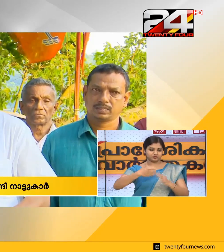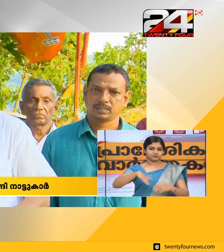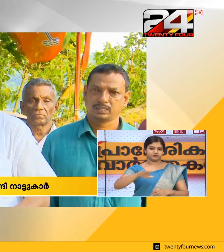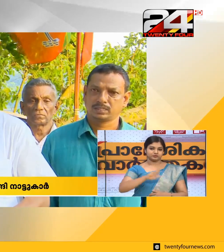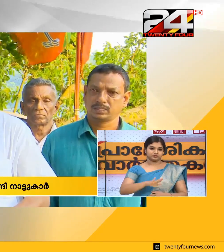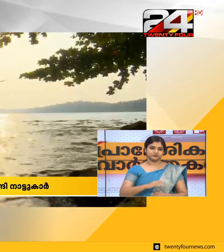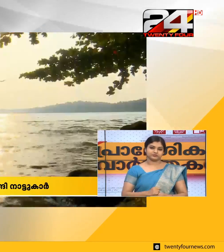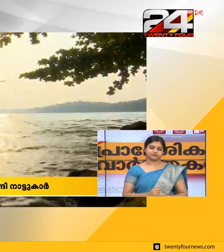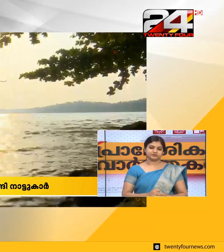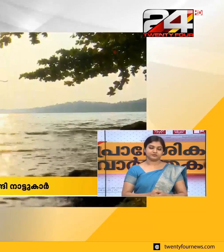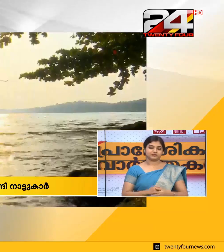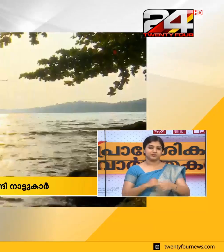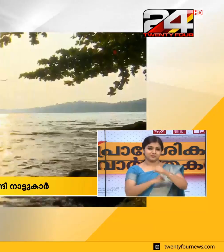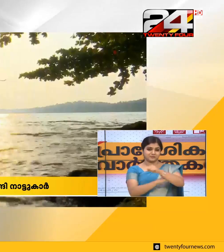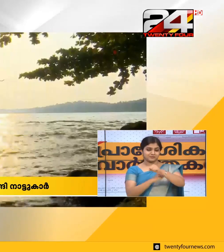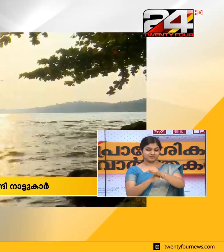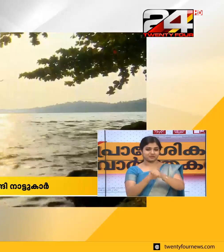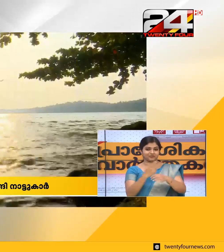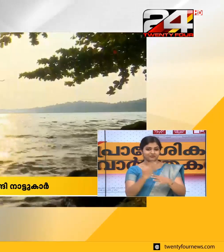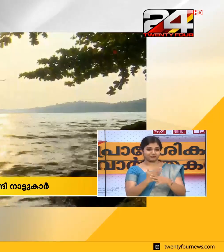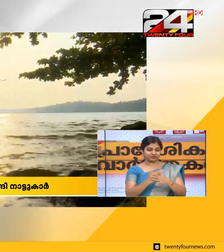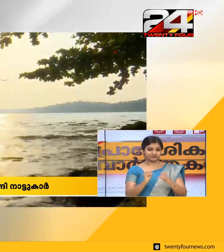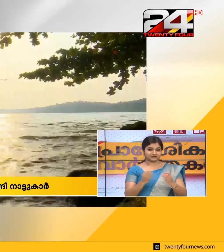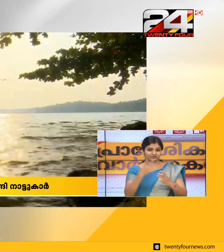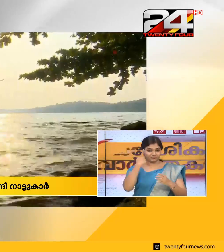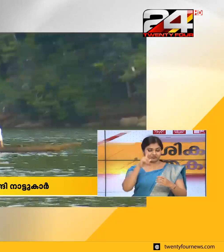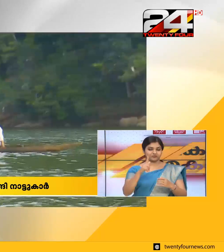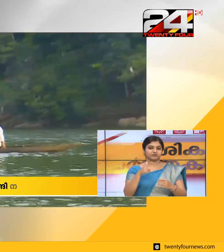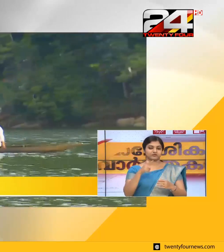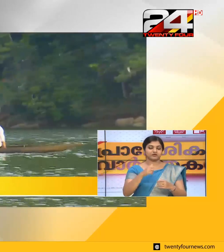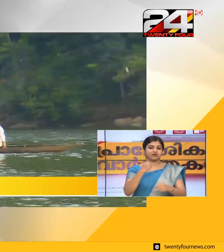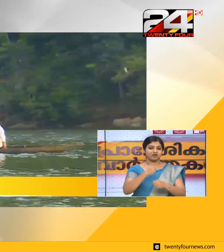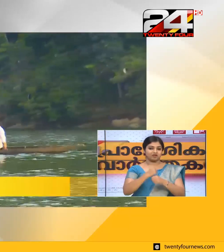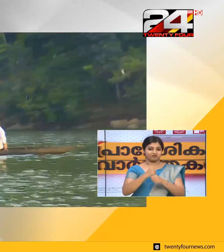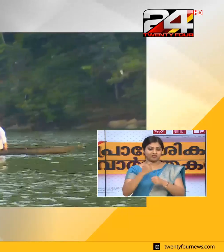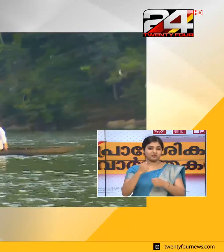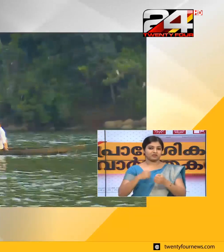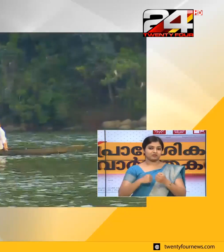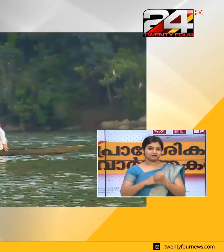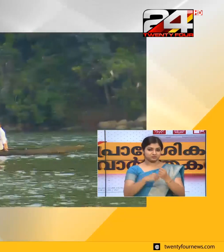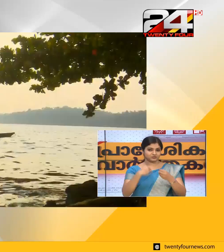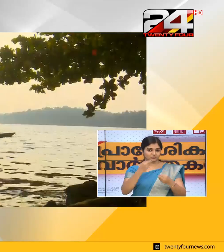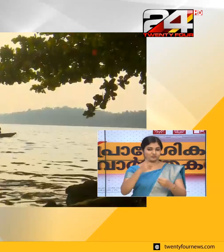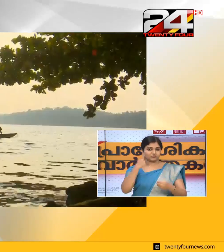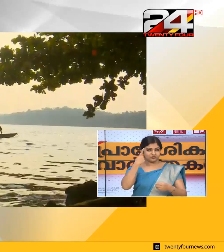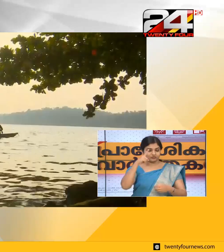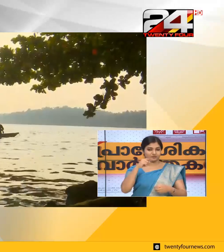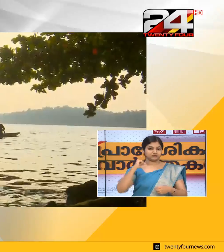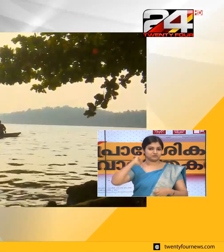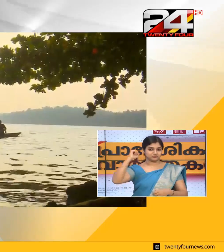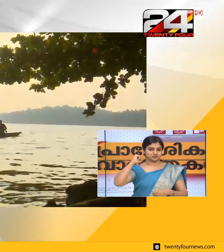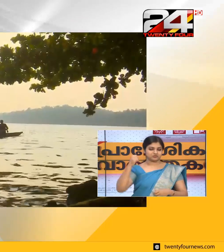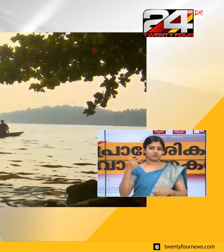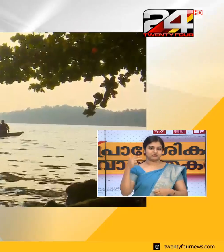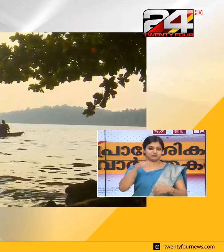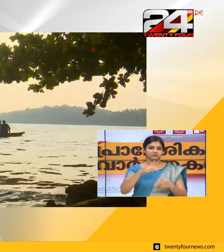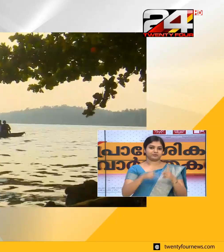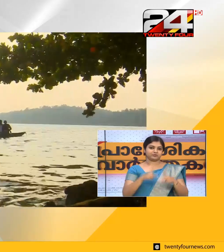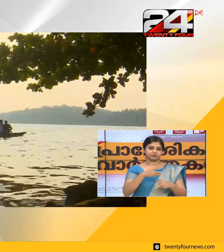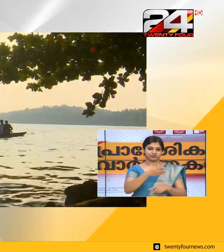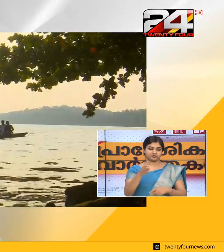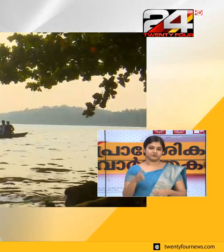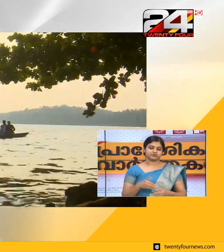സംഘടിപ്പിക്കുവാനുള്ള തീരുമാനത്തിലാണ്. പാലം യാഥാർത്ഥ്യമാക്കുന്നതിനായി അടിയന്തരമായി സർക്കാർ ഇടപെടൽ ഉണ്ടാവണമെന്നാവശ്യപ്പെട്ട് സമരത്തിനൊരുങ്ങുകയാണ്